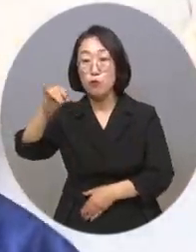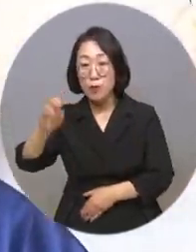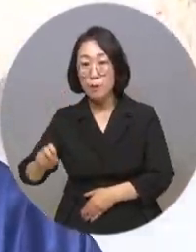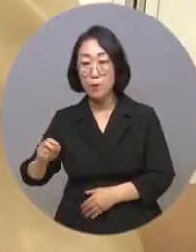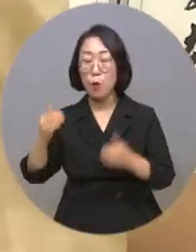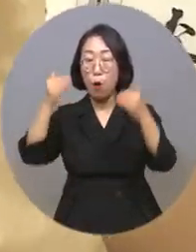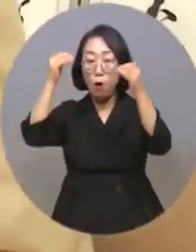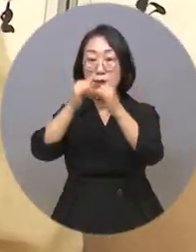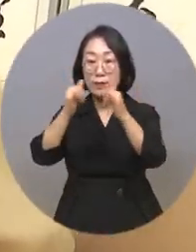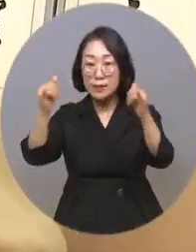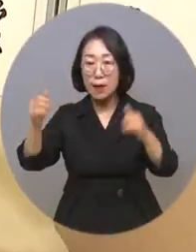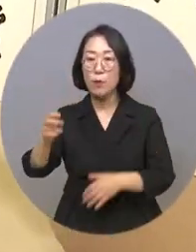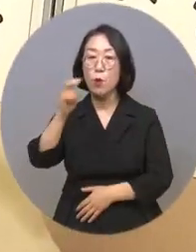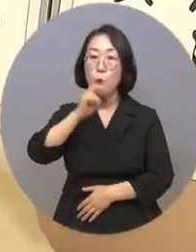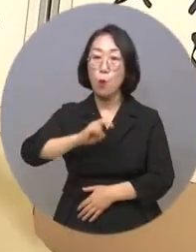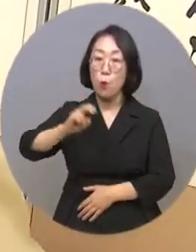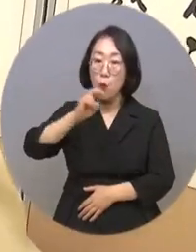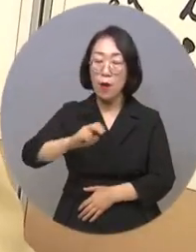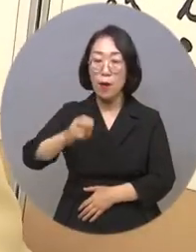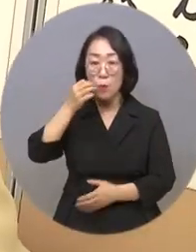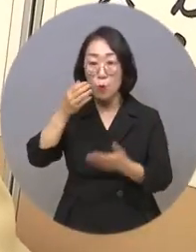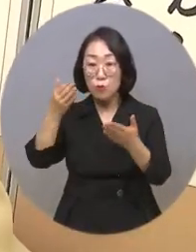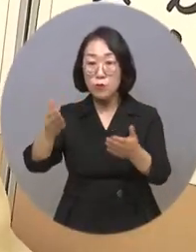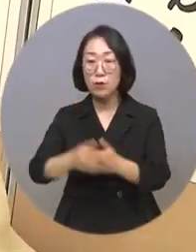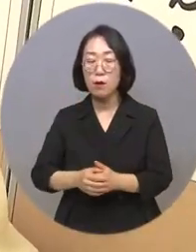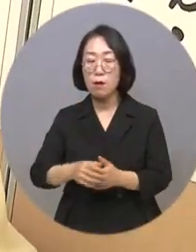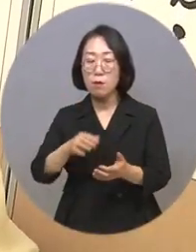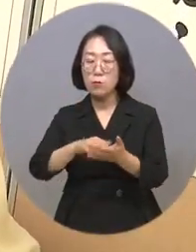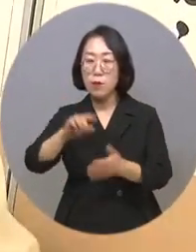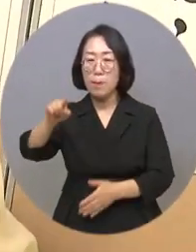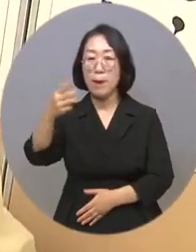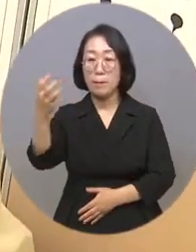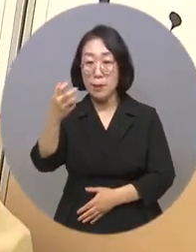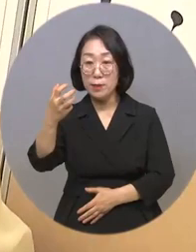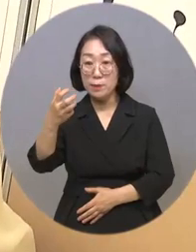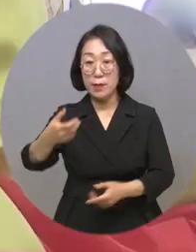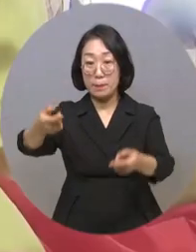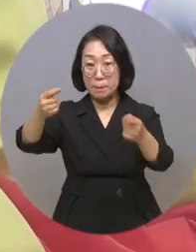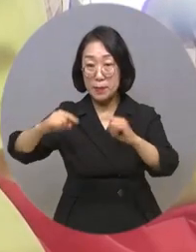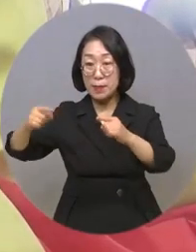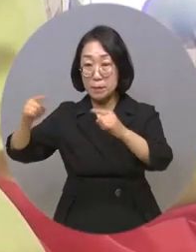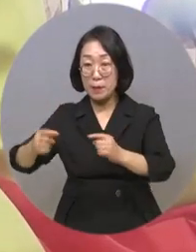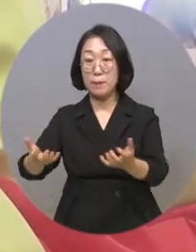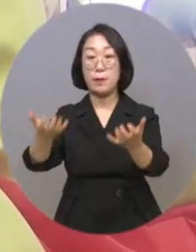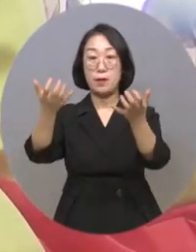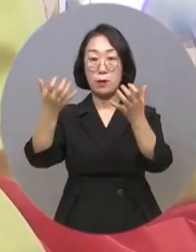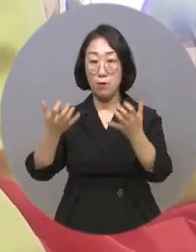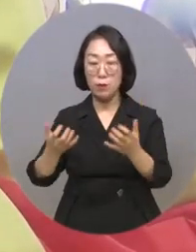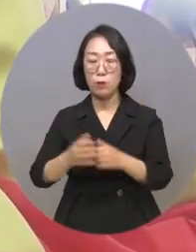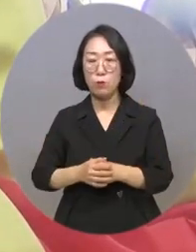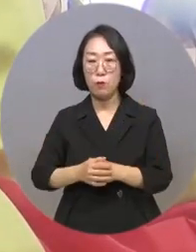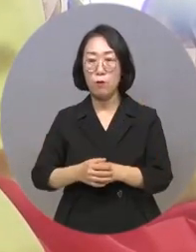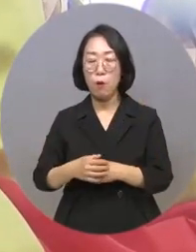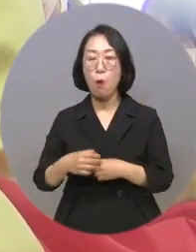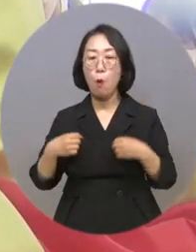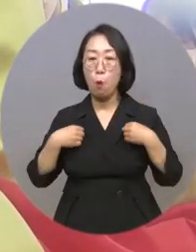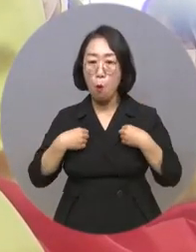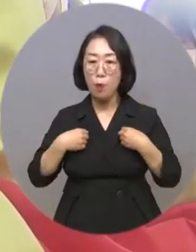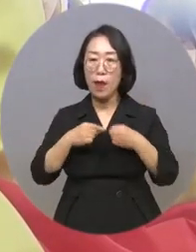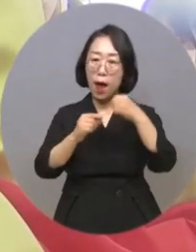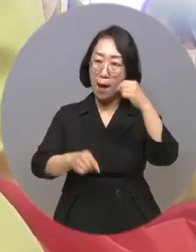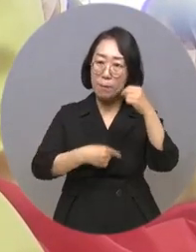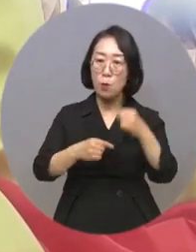성년자들과 국악공연팀 등 약 180여 명이 참석한 가운데 성년자들이 관례복장을